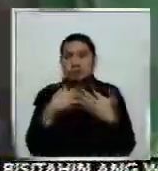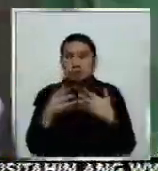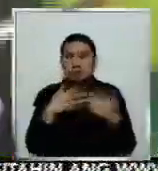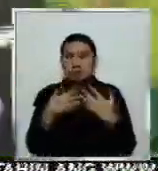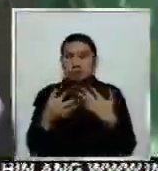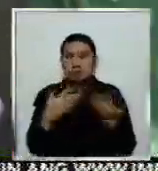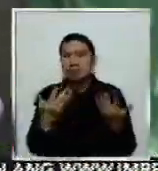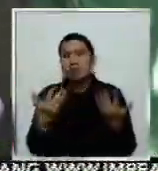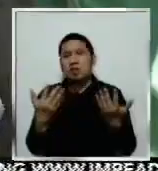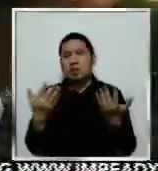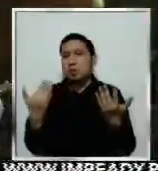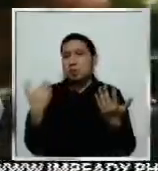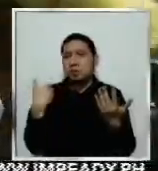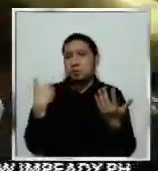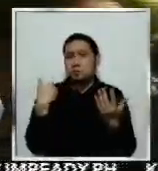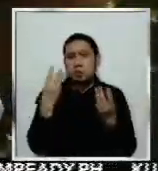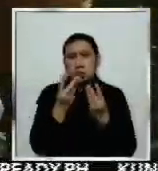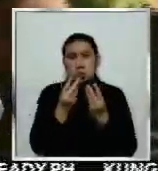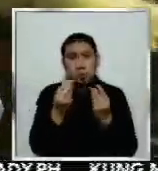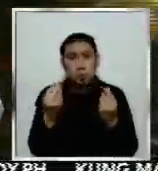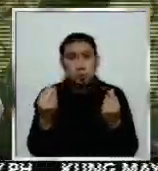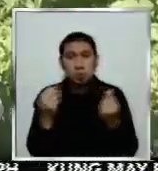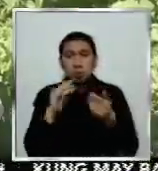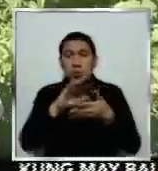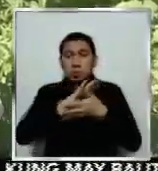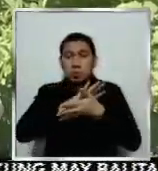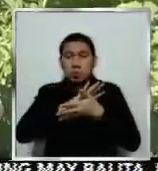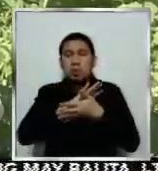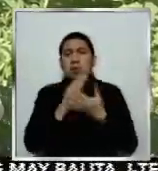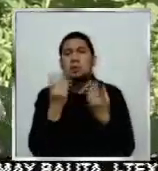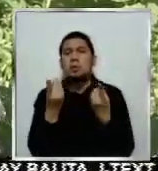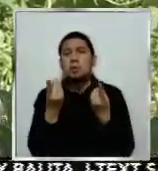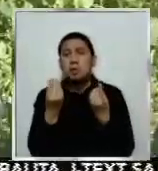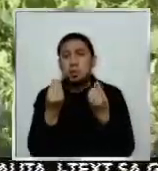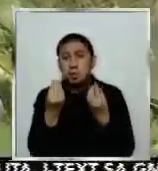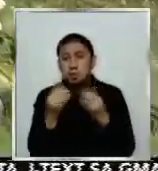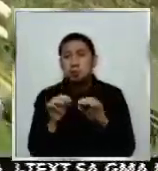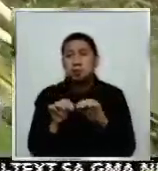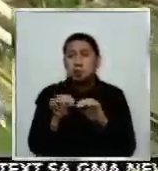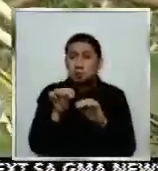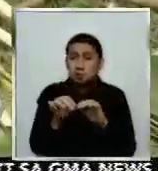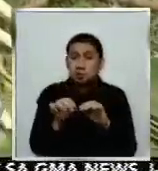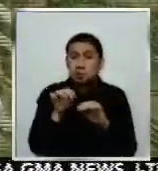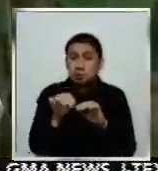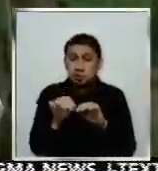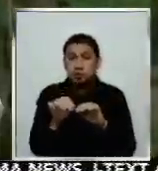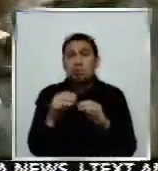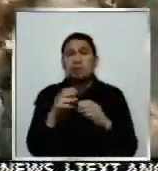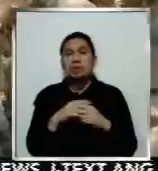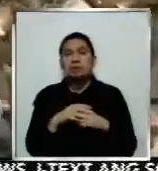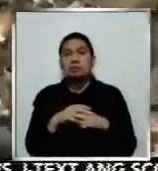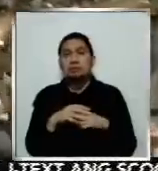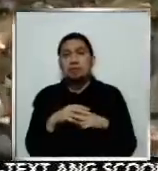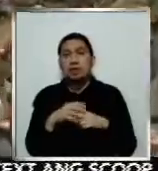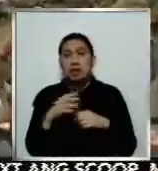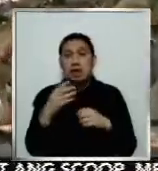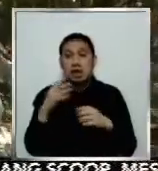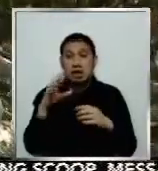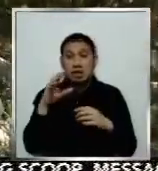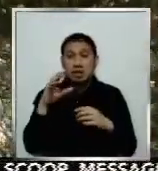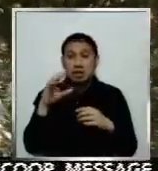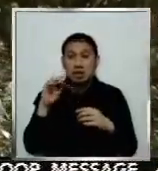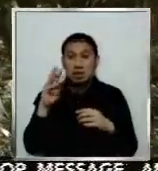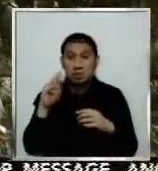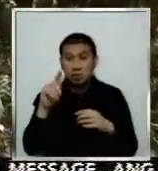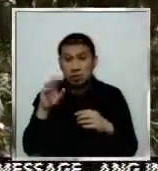ng COVID-19. Pagtatanim at pangangalakal ng kamote, saging, niyog at mga gulay